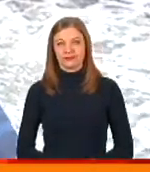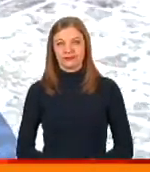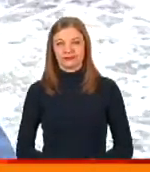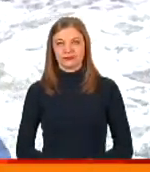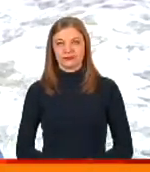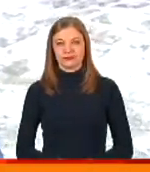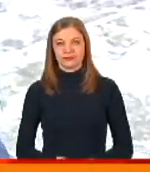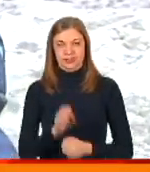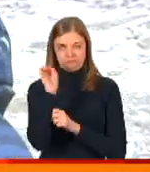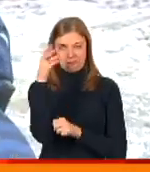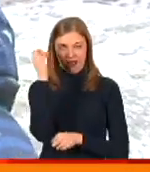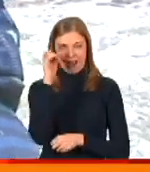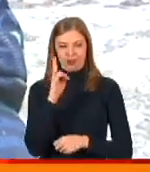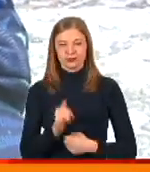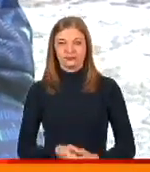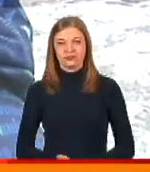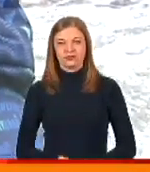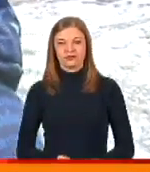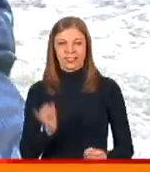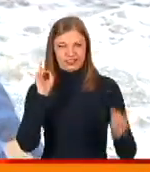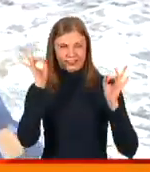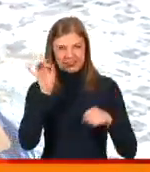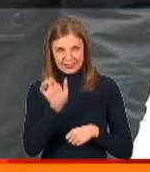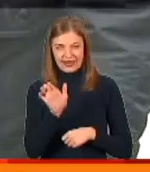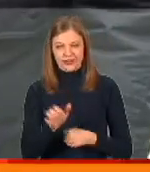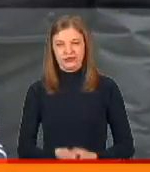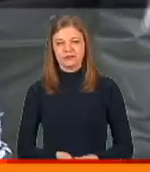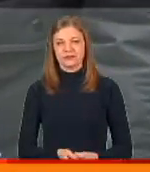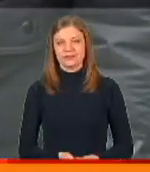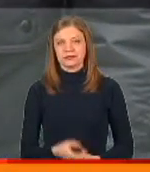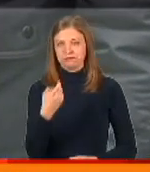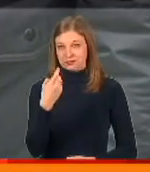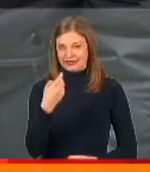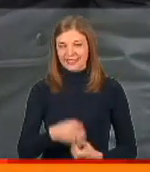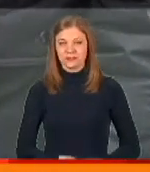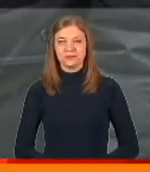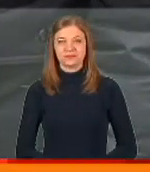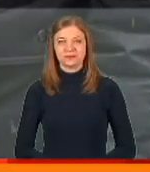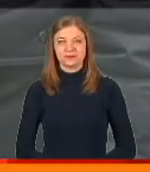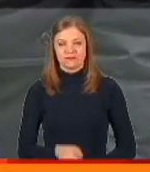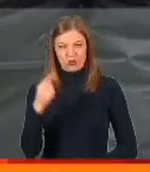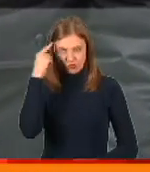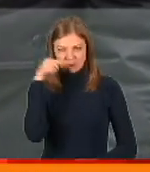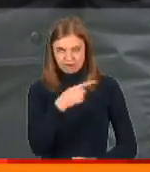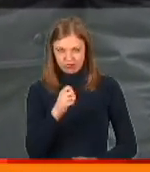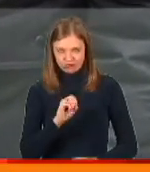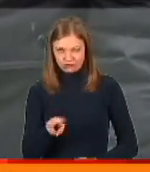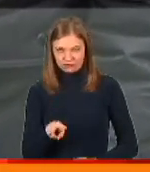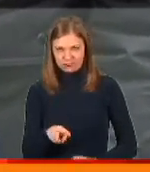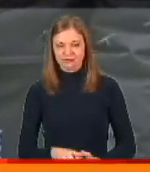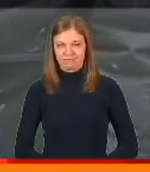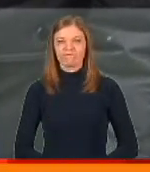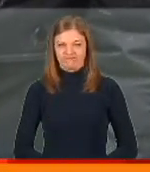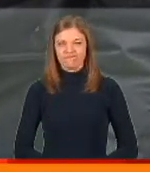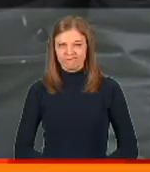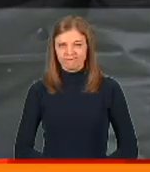Поліцейський. Мігалку. І сирену, так? Да? Пістолети. Ти думаєш, вони там є?